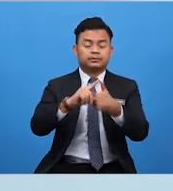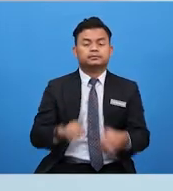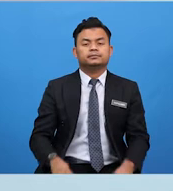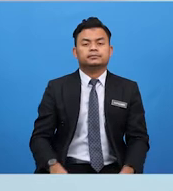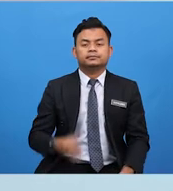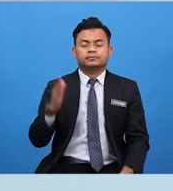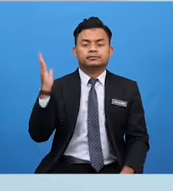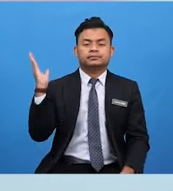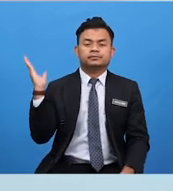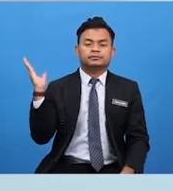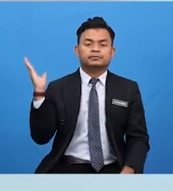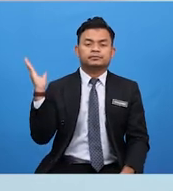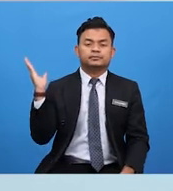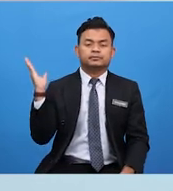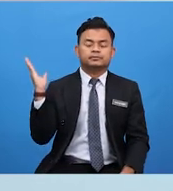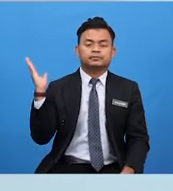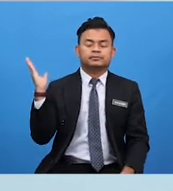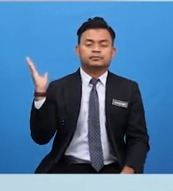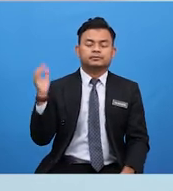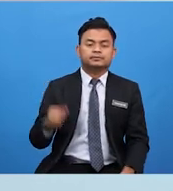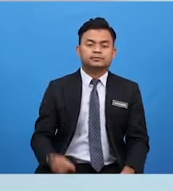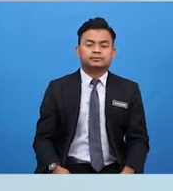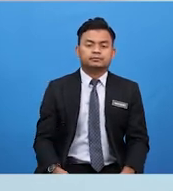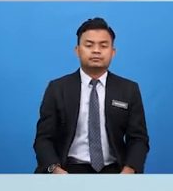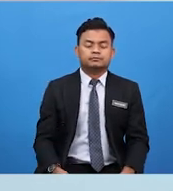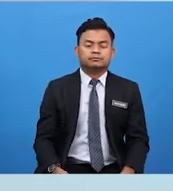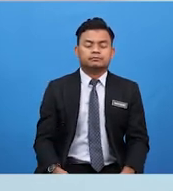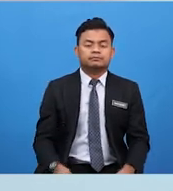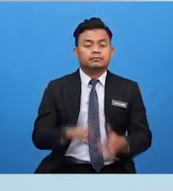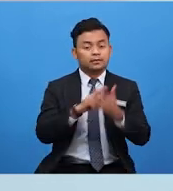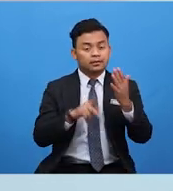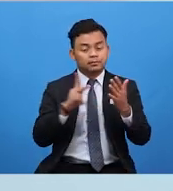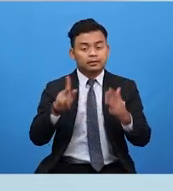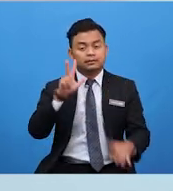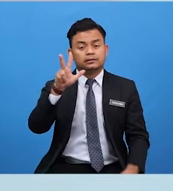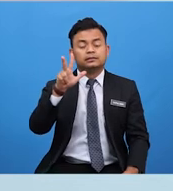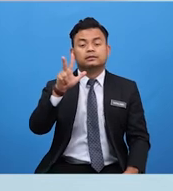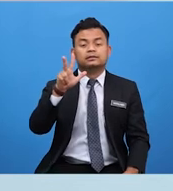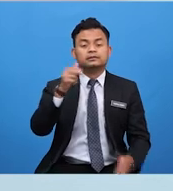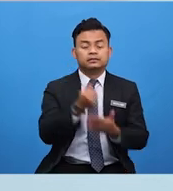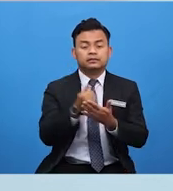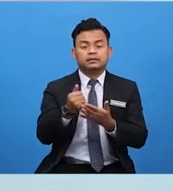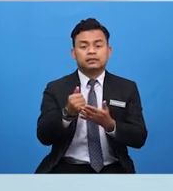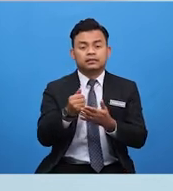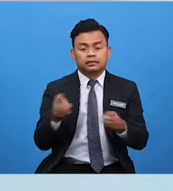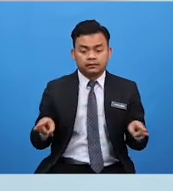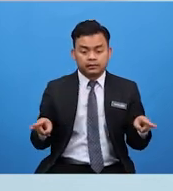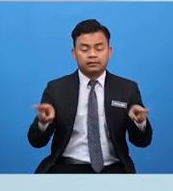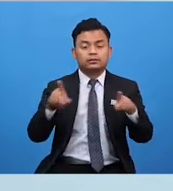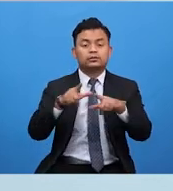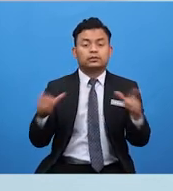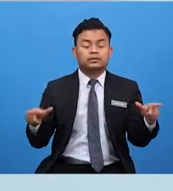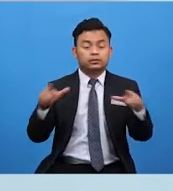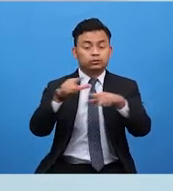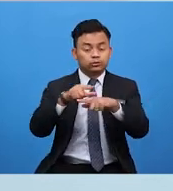apakah 3 alat perlindungan diri yang perlu dipakai sebelum proses mematikan warna